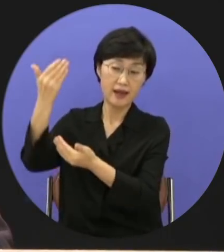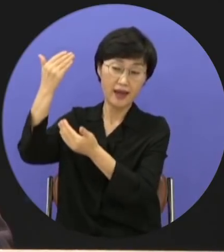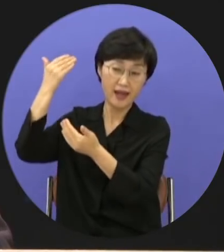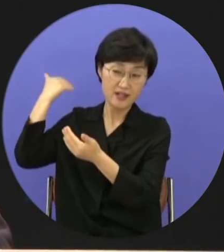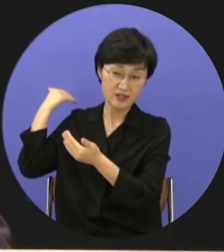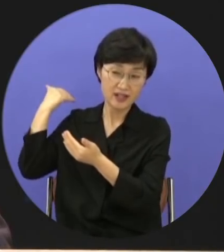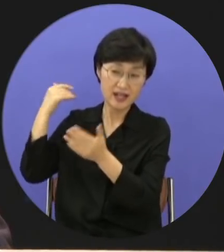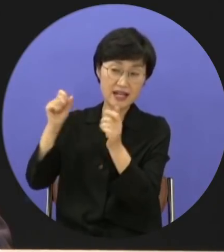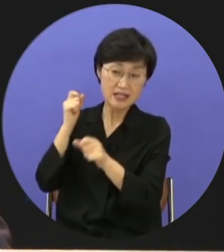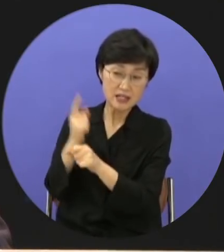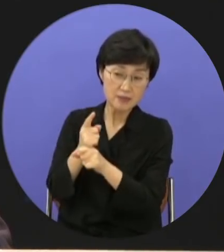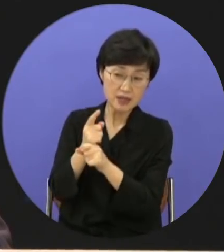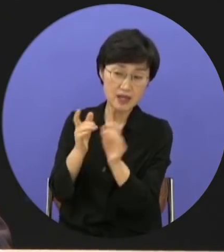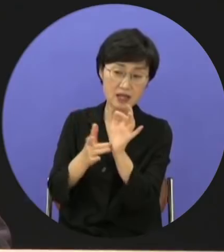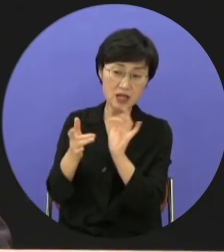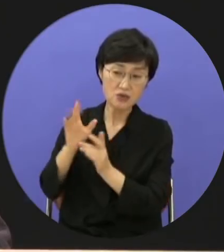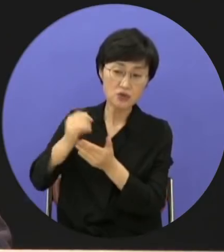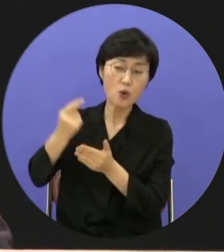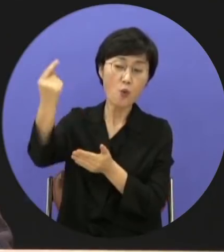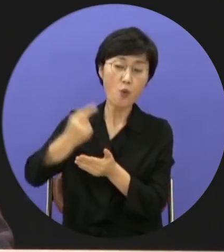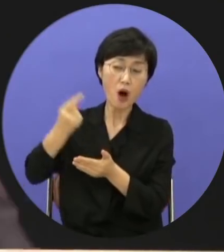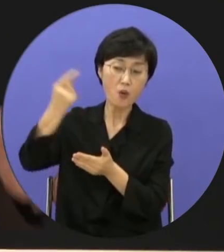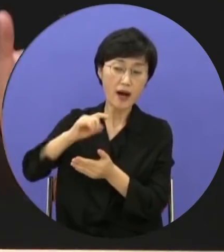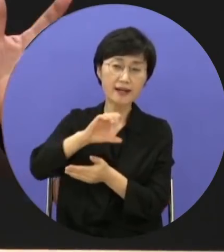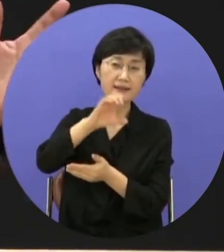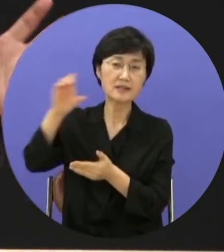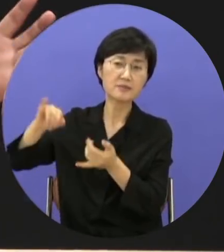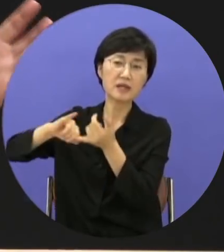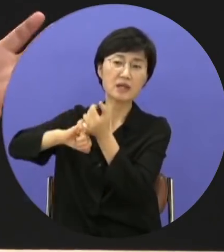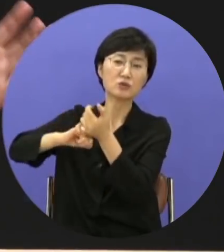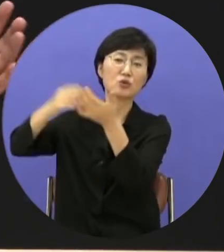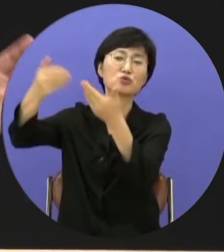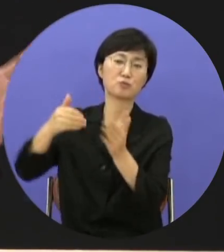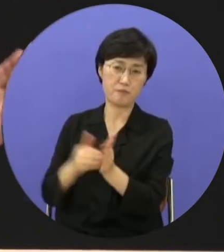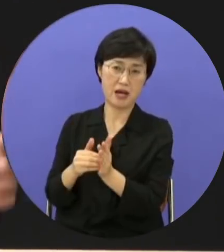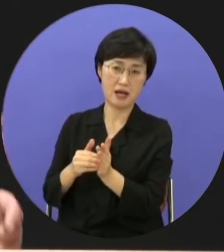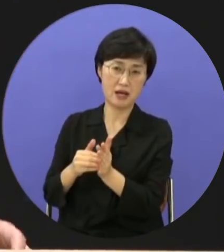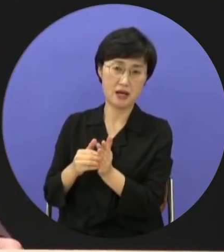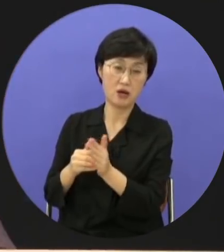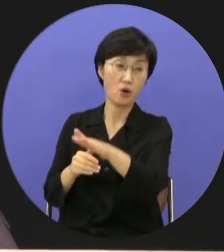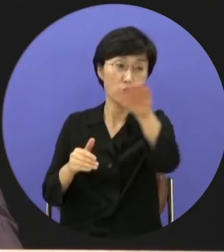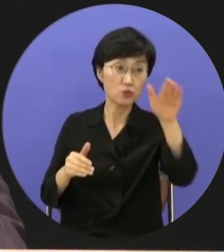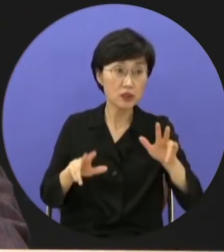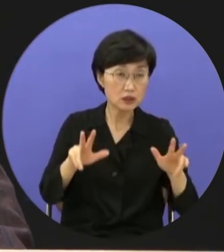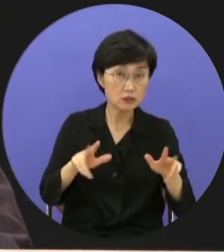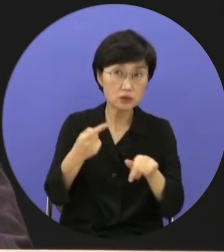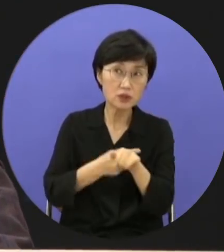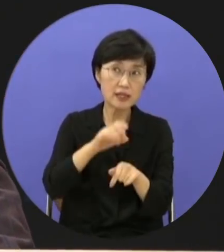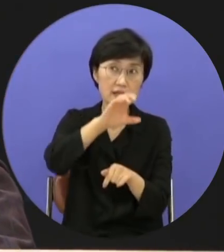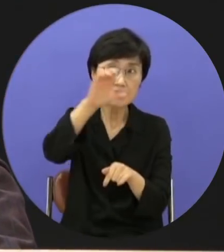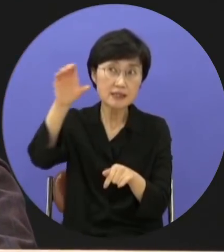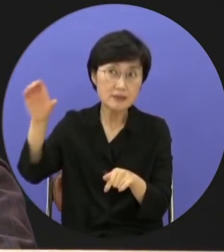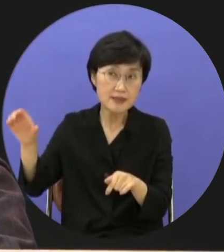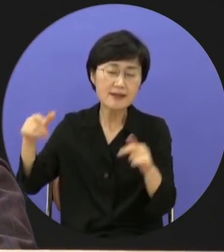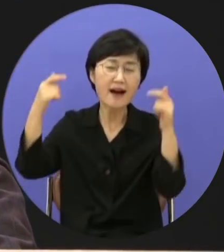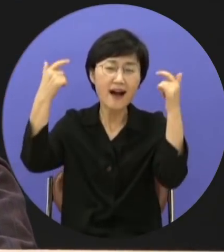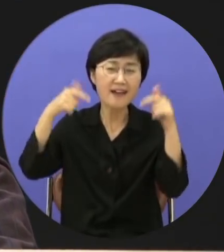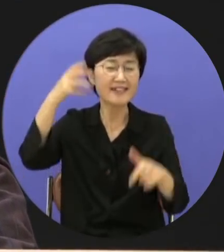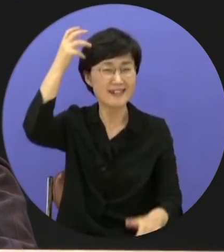This is a Christmas 그렇죠. of long ages past, is it not? 그래서 우리는 항상 크리스마스예요. And that's why for us it is always